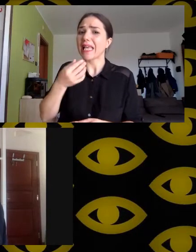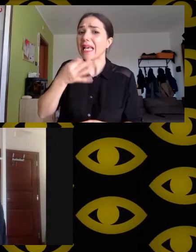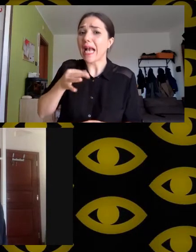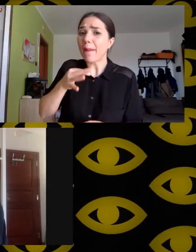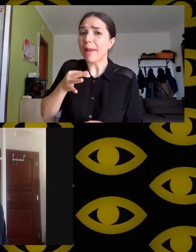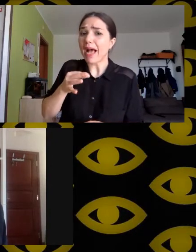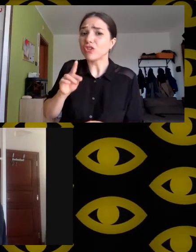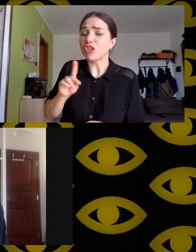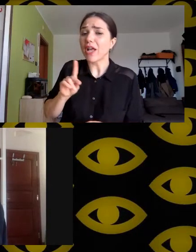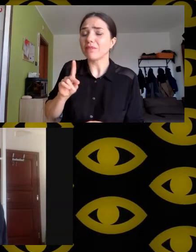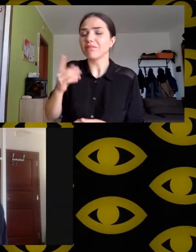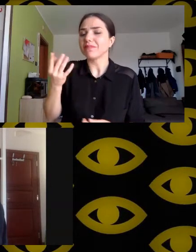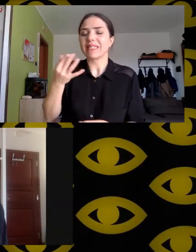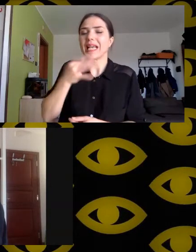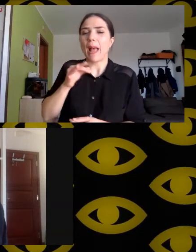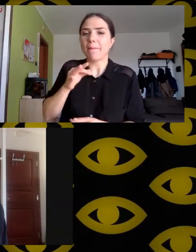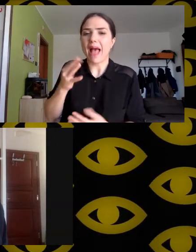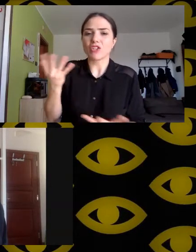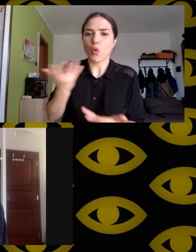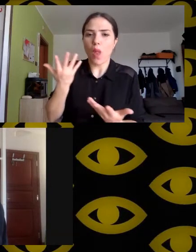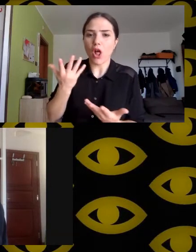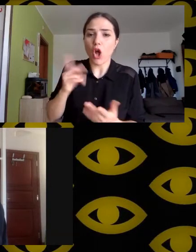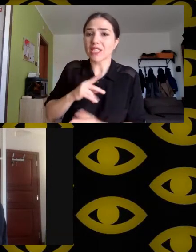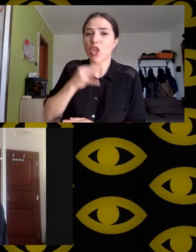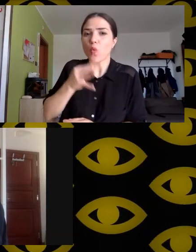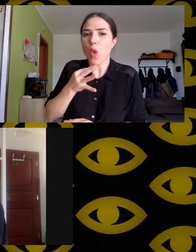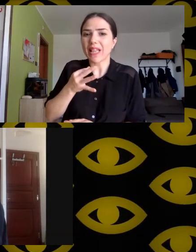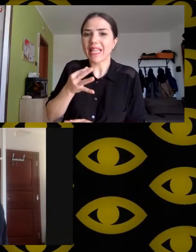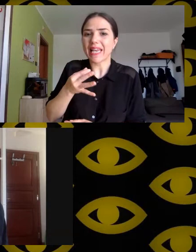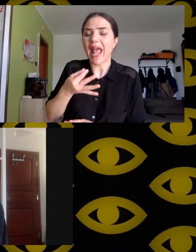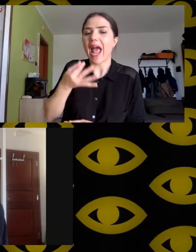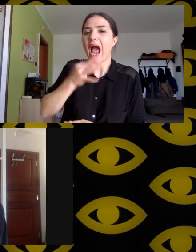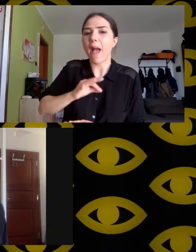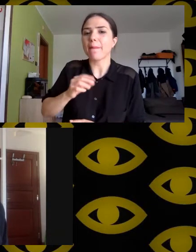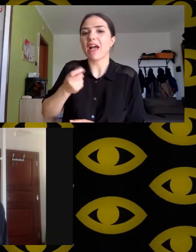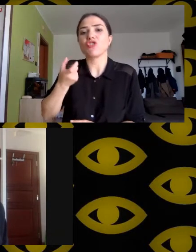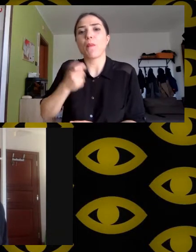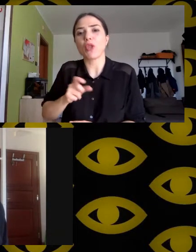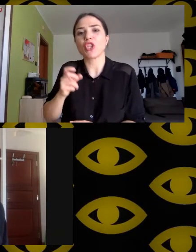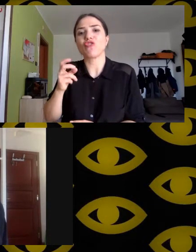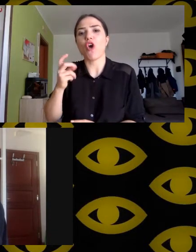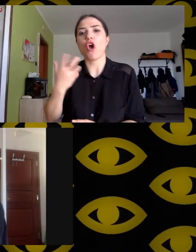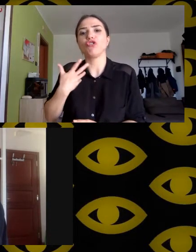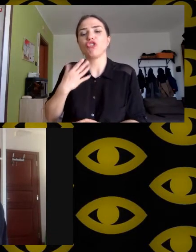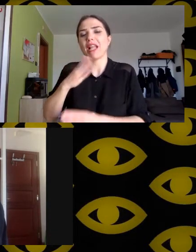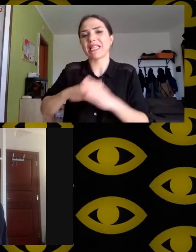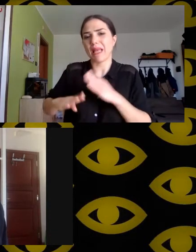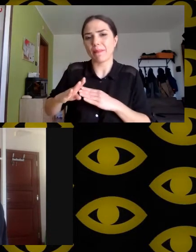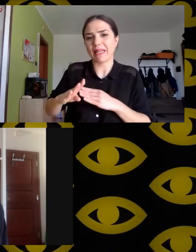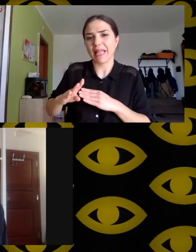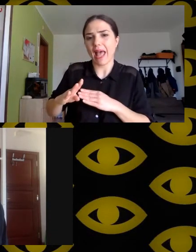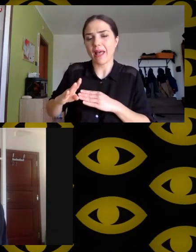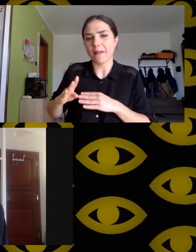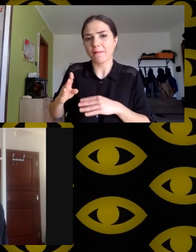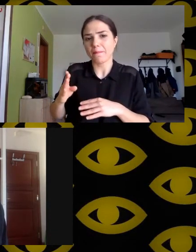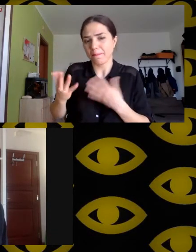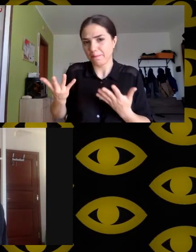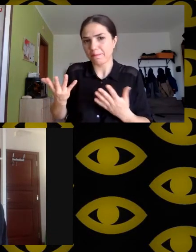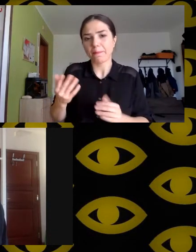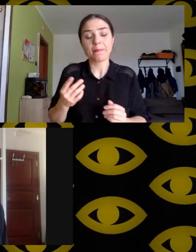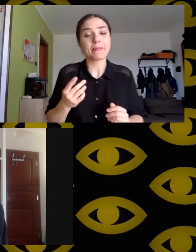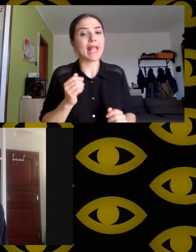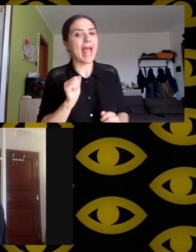alle disabilità, quindi parlare di diversamente abili lo trovo un po' ipocrita, perché quello io non sono poi, quello che poi io devo dire la